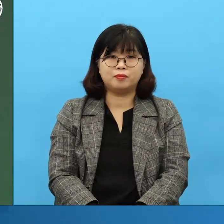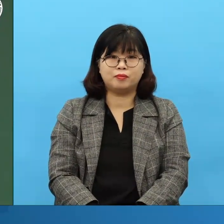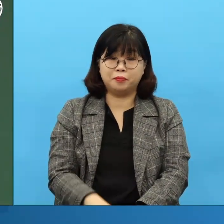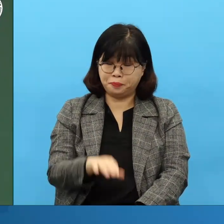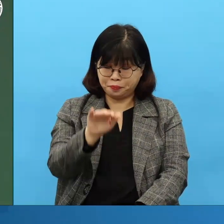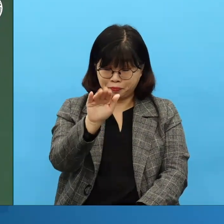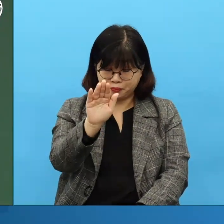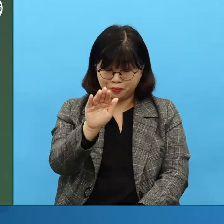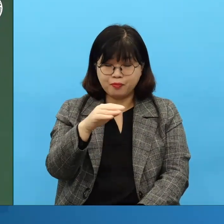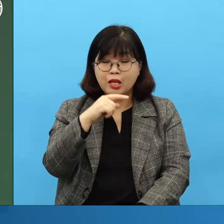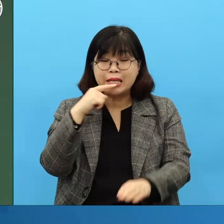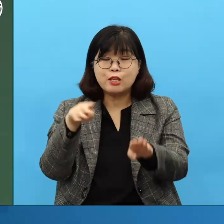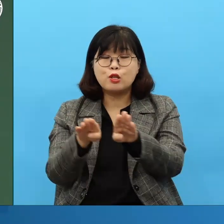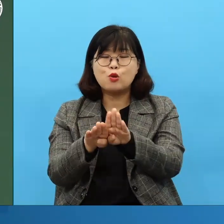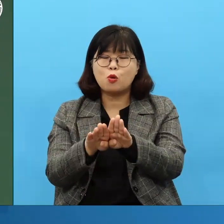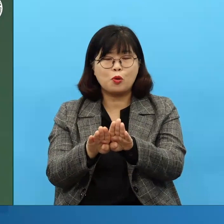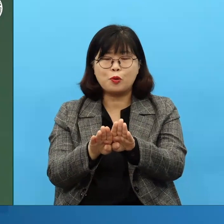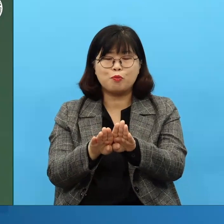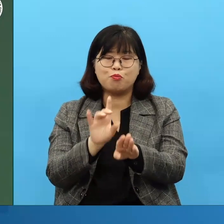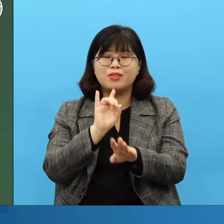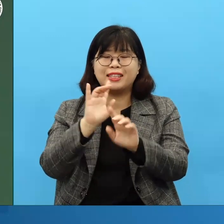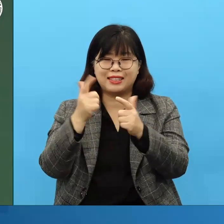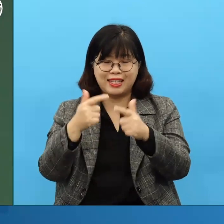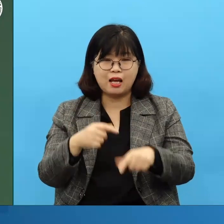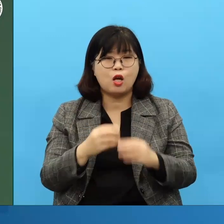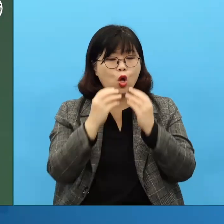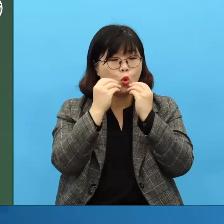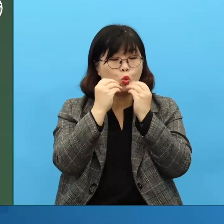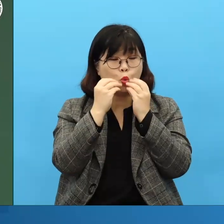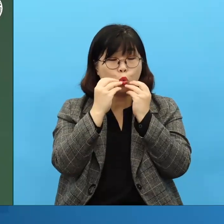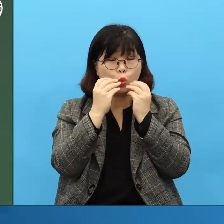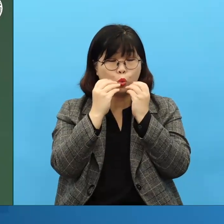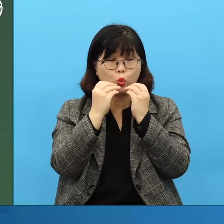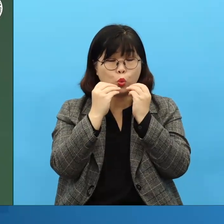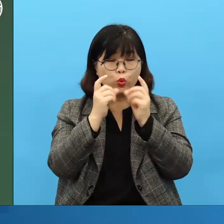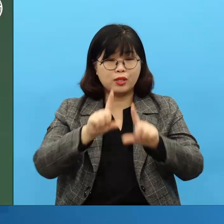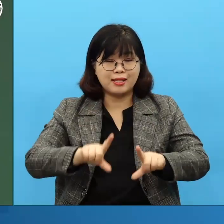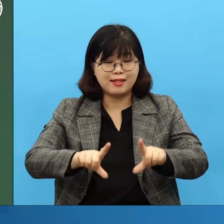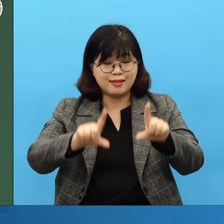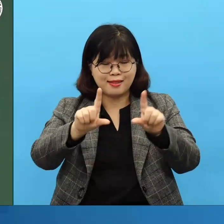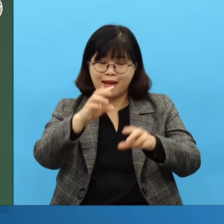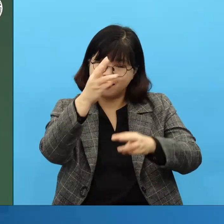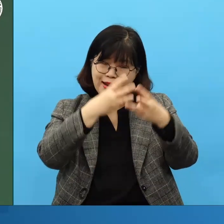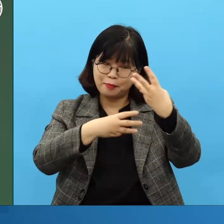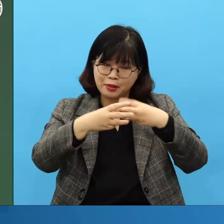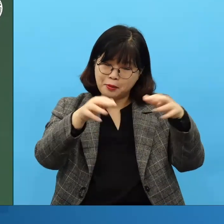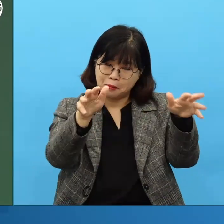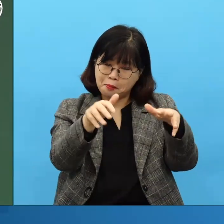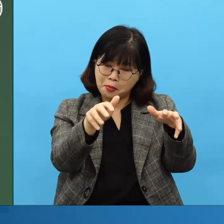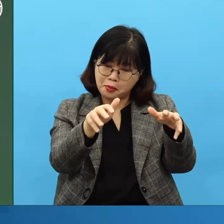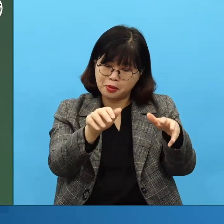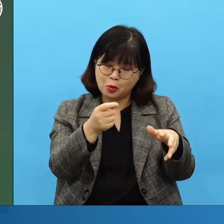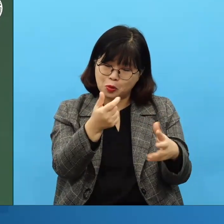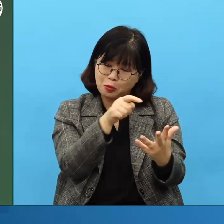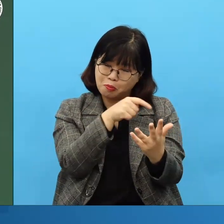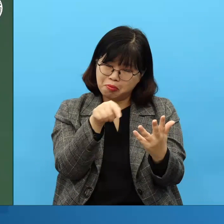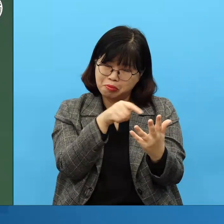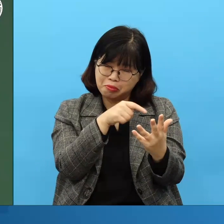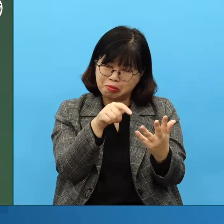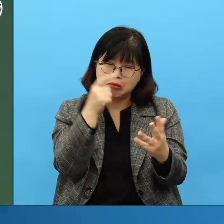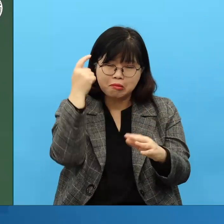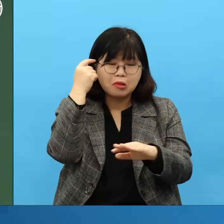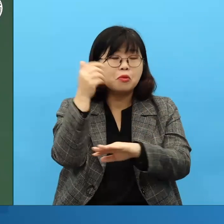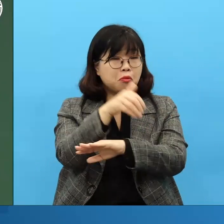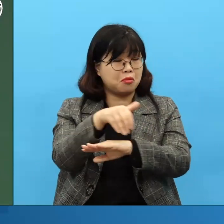되겠다 이런 생각을 하셔야 됩니다. So think to yourselves right now, on Saturdays I'll make time to come here and speak and converse with the remnants.